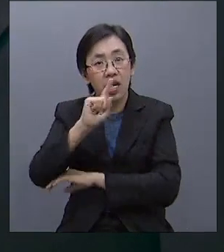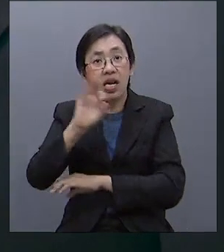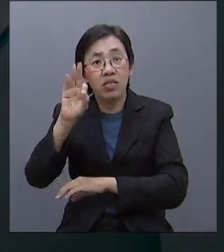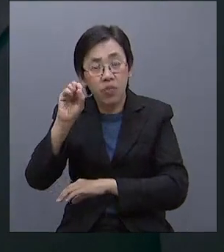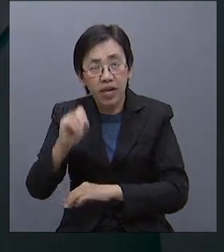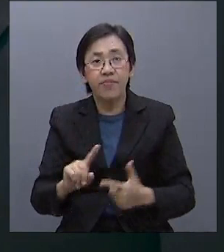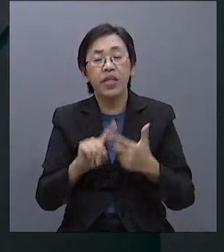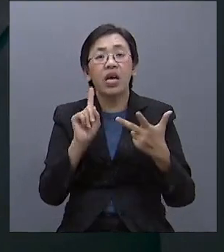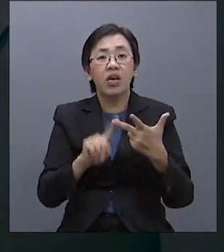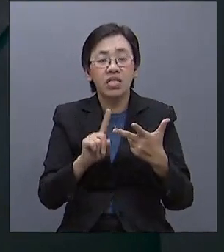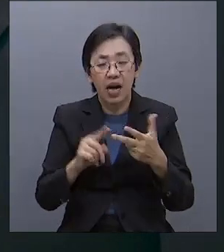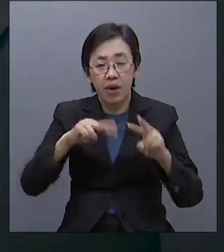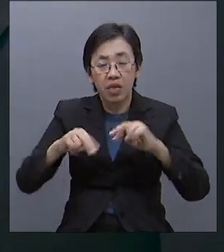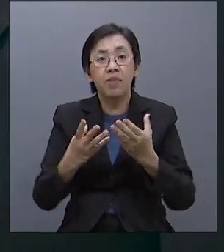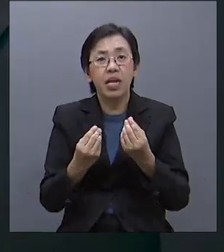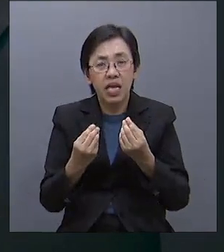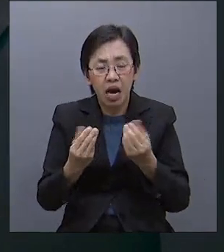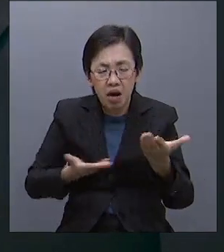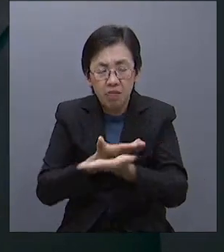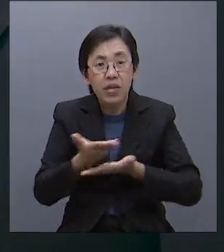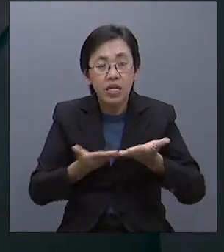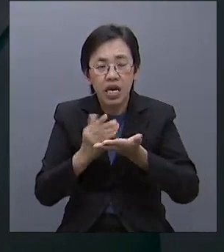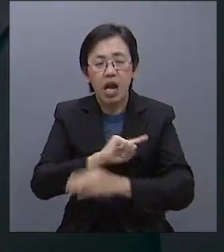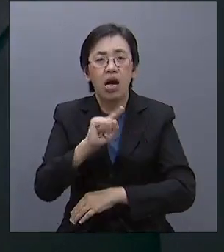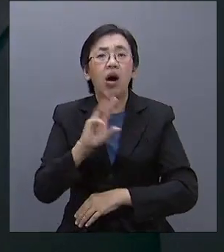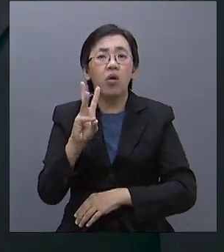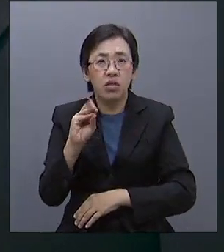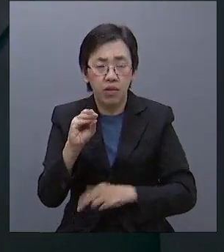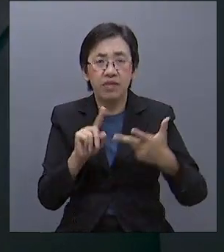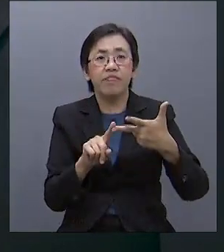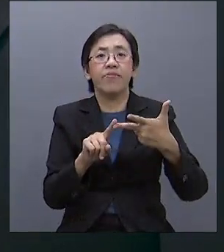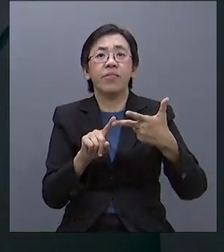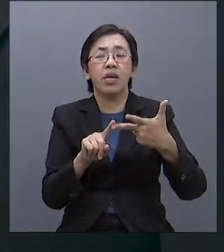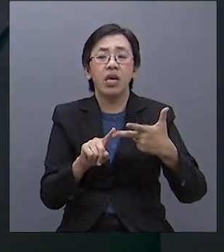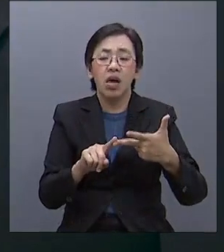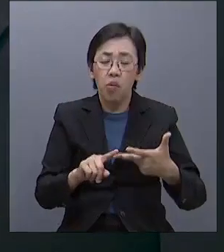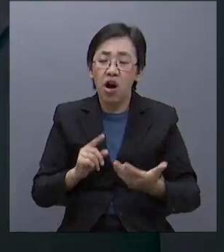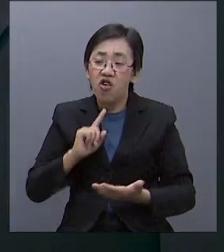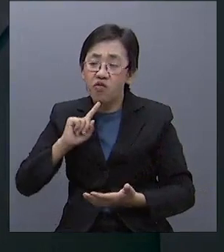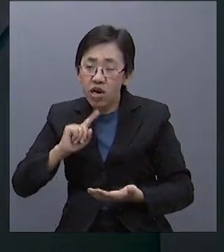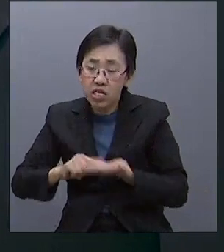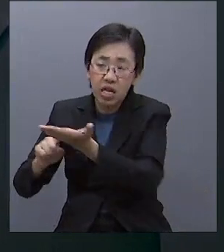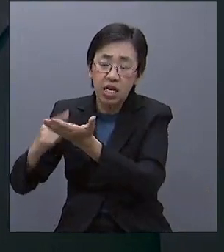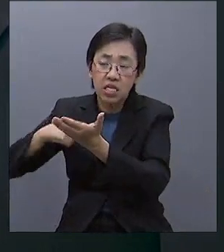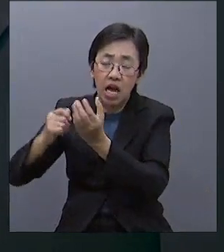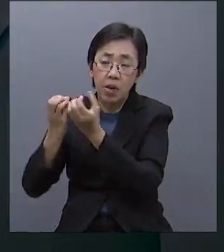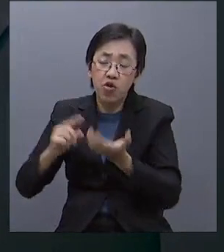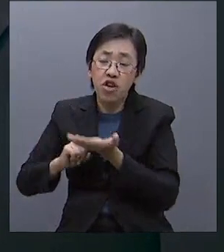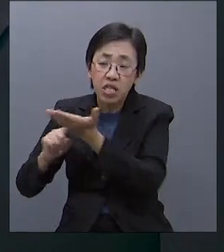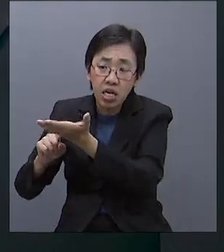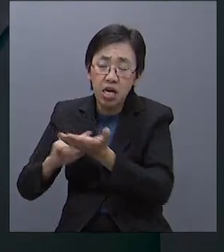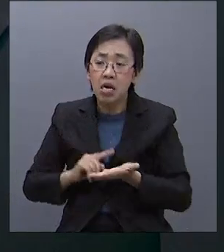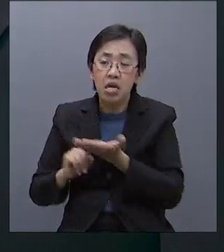ที่3ผู้ตรวจการแผ่นดินจะมีเวลาพิจารณา60วันค่ะว่าจะยื่นศาลหรือไม่ซึ่งถ้าเกิดผู้ตรวจไม่ยื่น